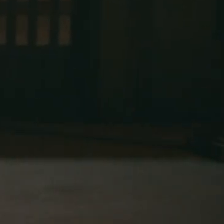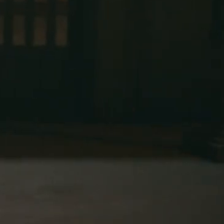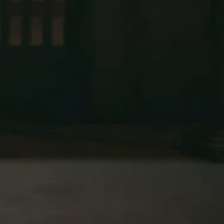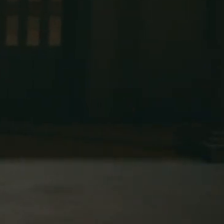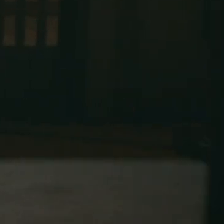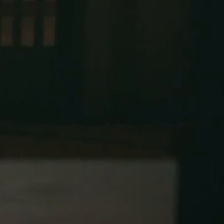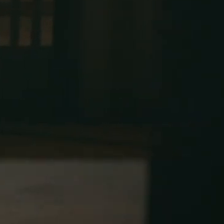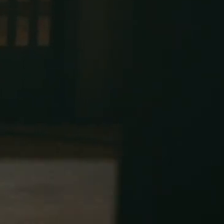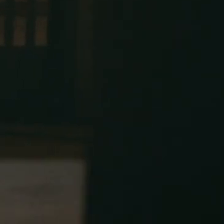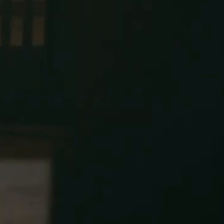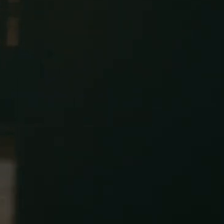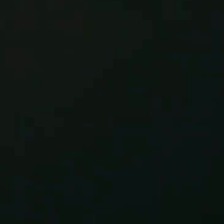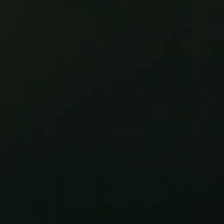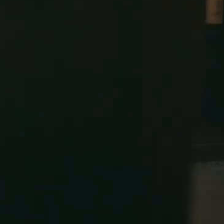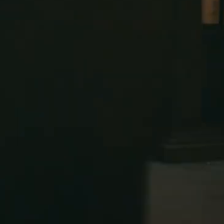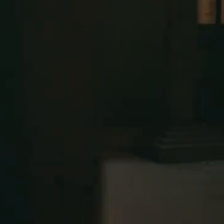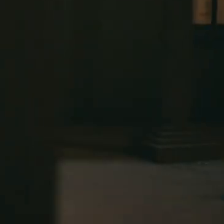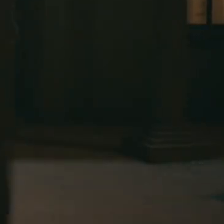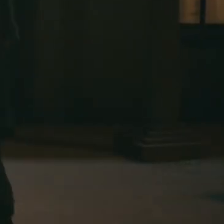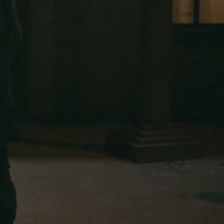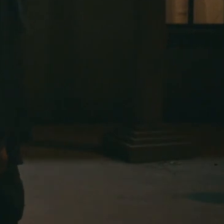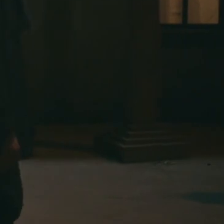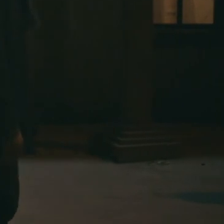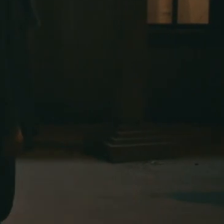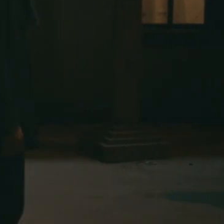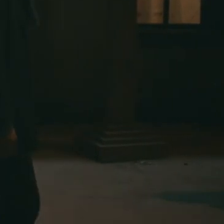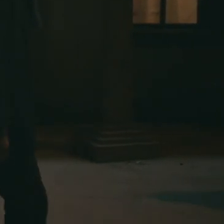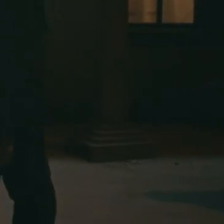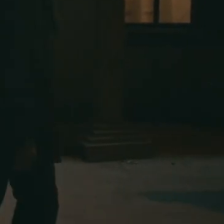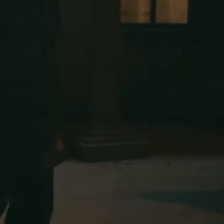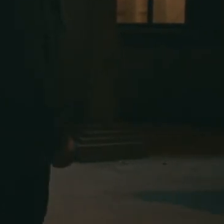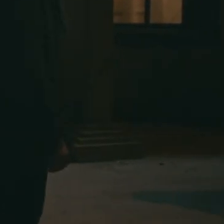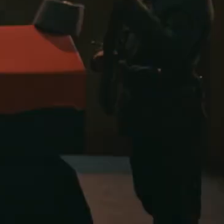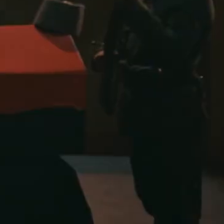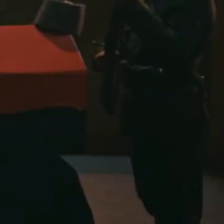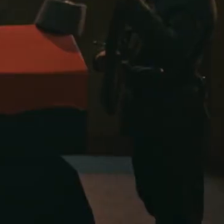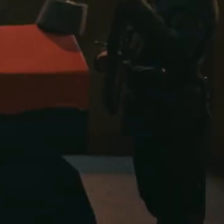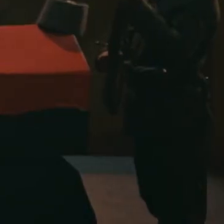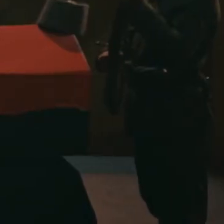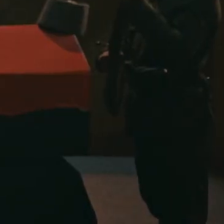avluya girdi.